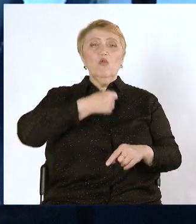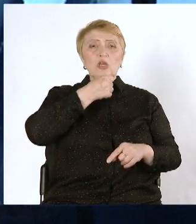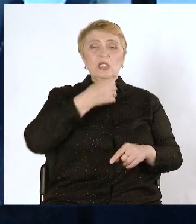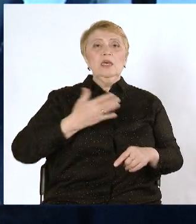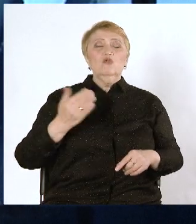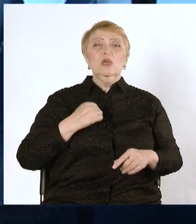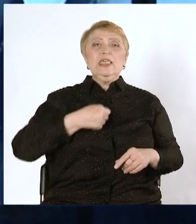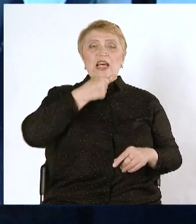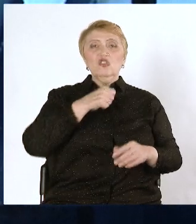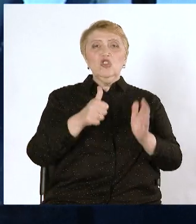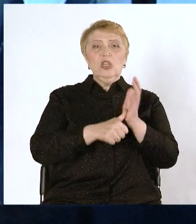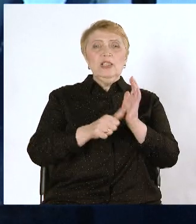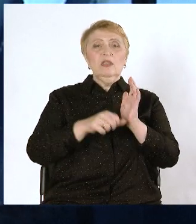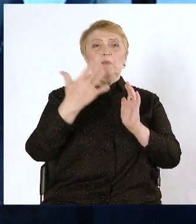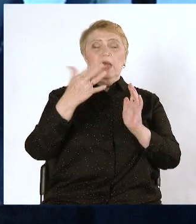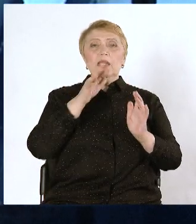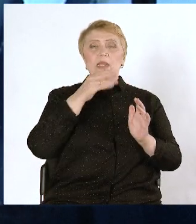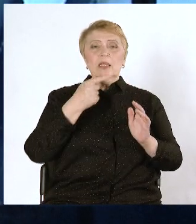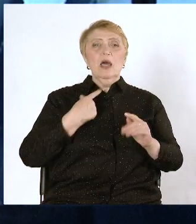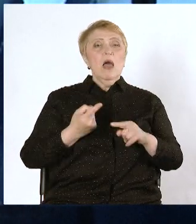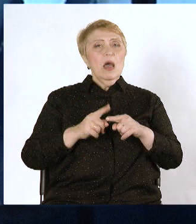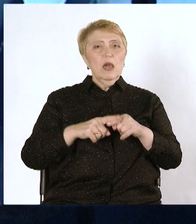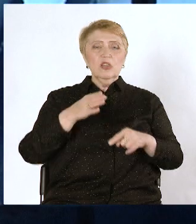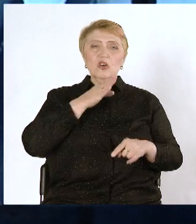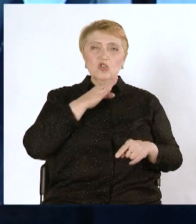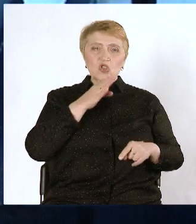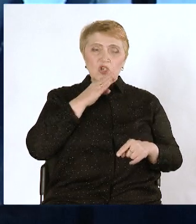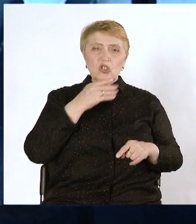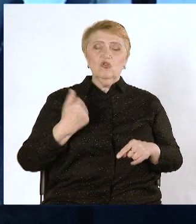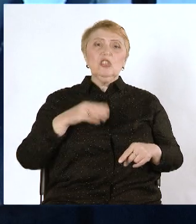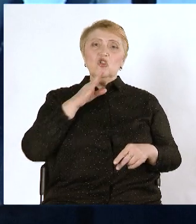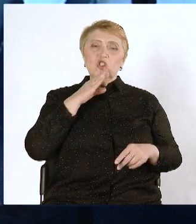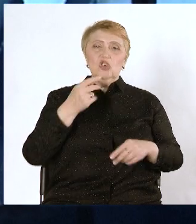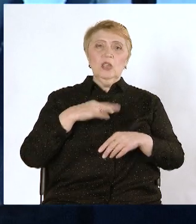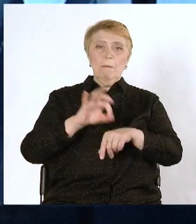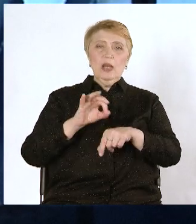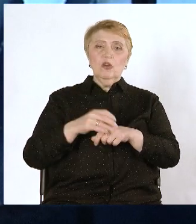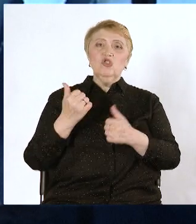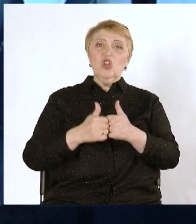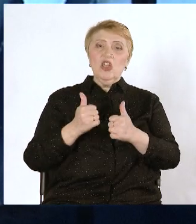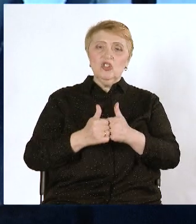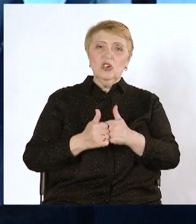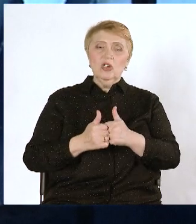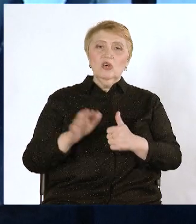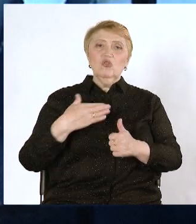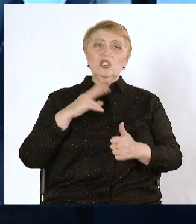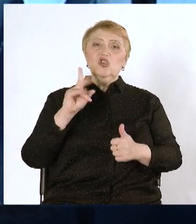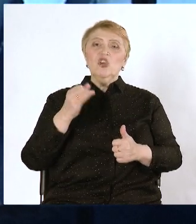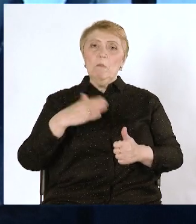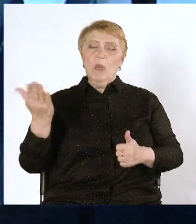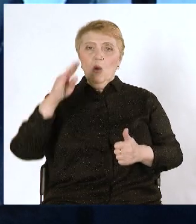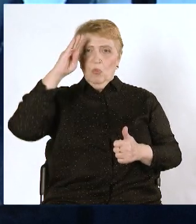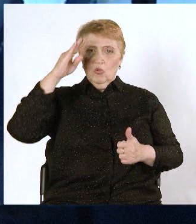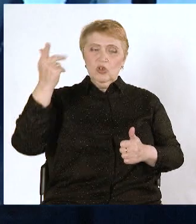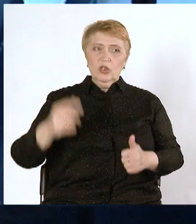это женский пол женщины болеют диабетом чаще чем мужчины потому что они без набирают раньше